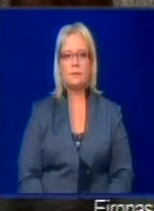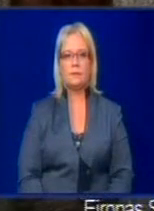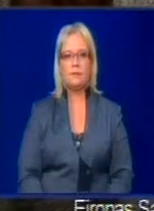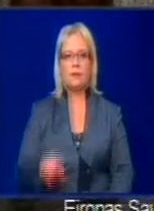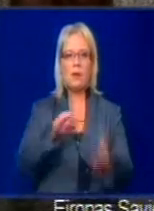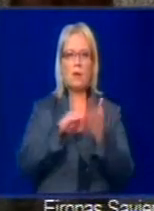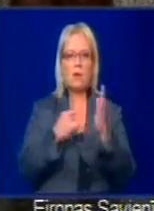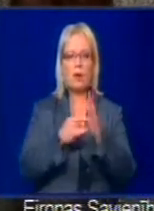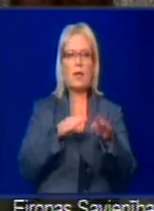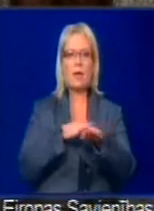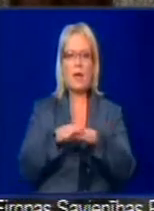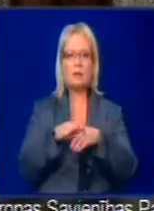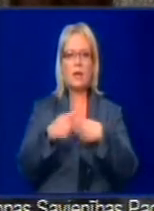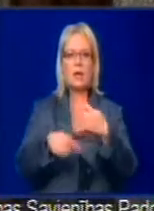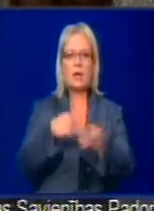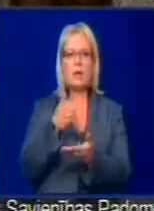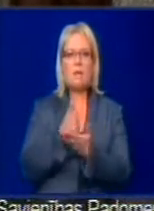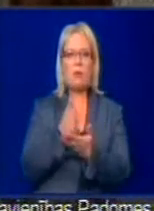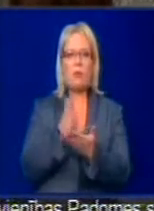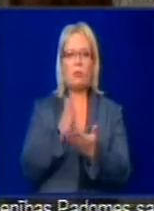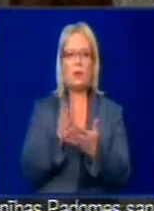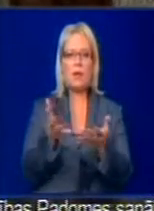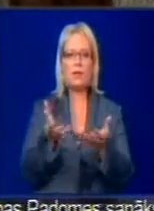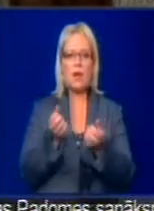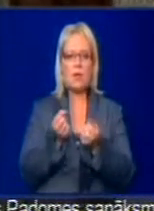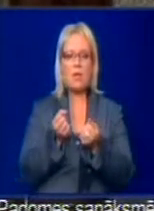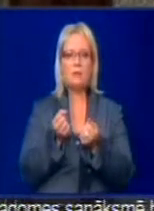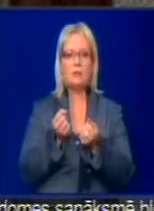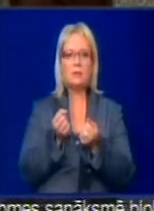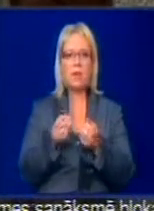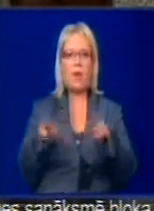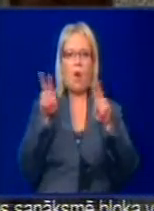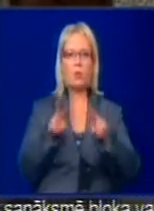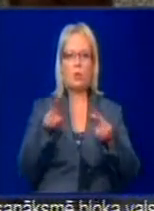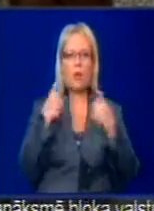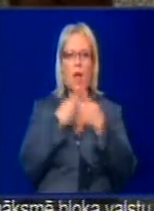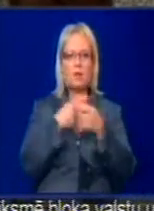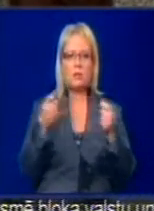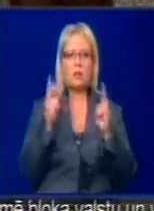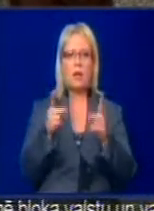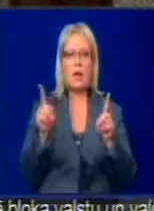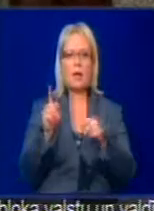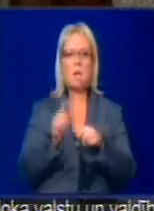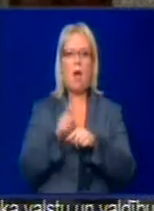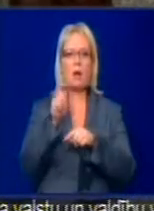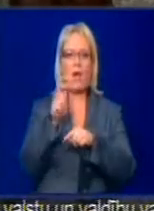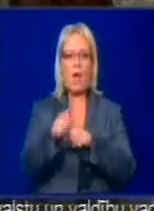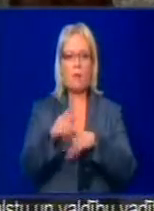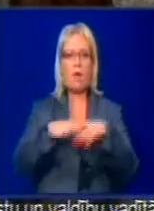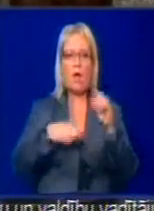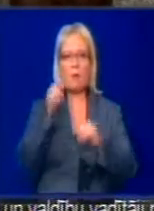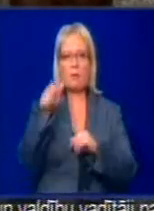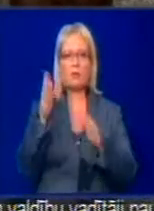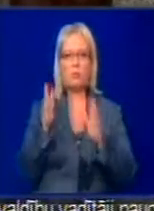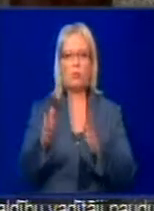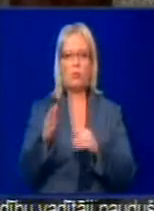Projekta realizācijas jau gaitā pa vidu tika saņemts auditoru atzinums par to, kad ir pārkāpumi. Līdz ar to amatpersonām